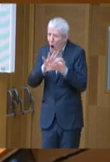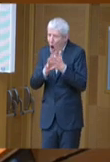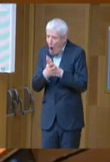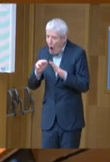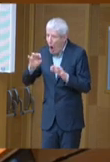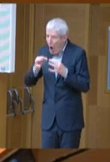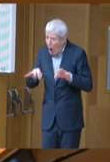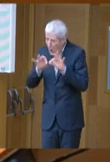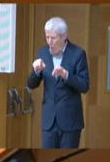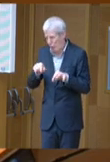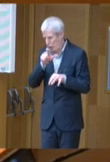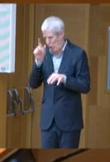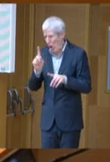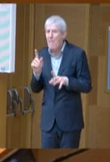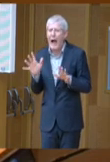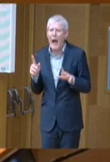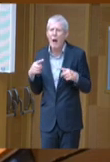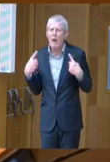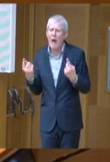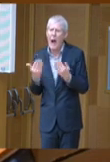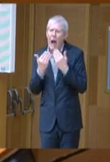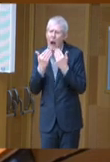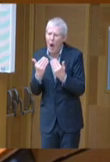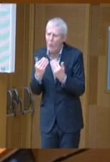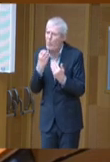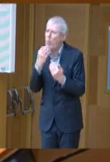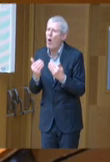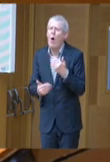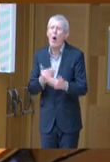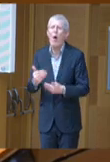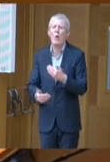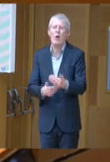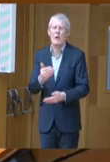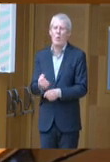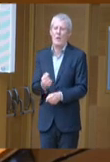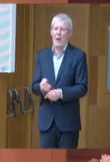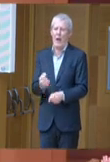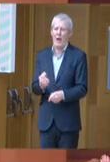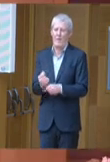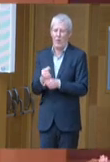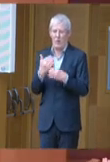voglio soltanto augurare a tutti voi buon prosieguo di lavoro. Grazie.